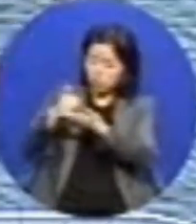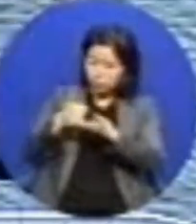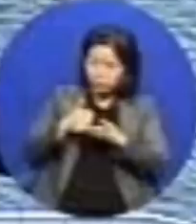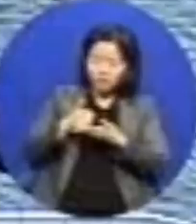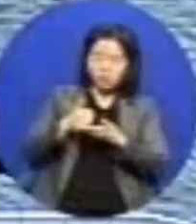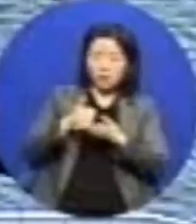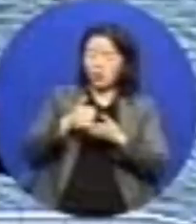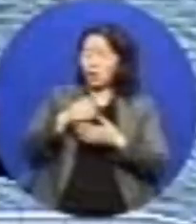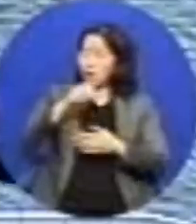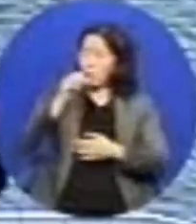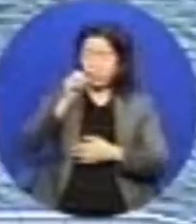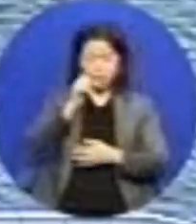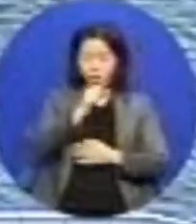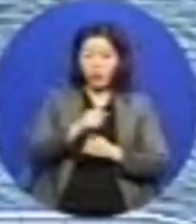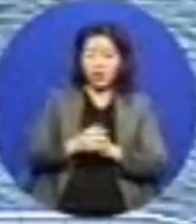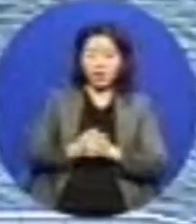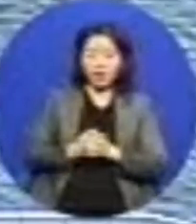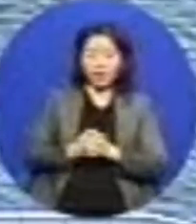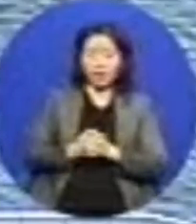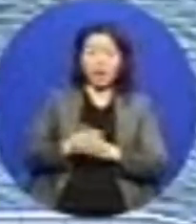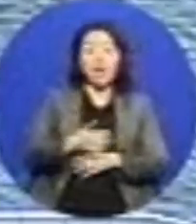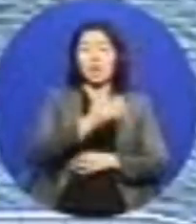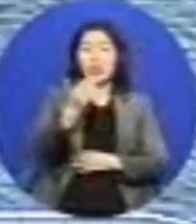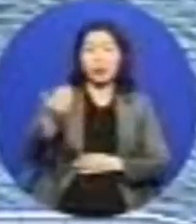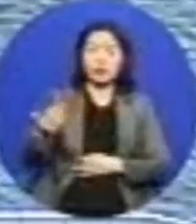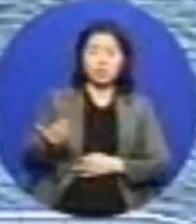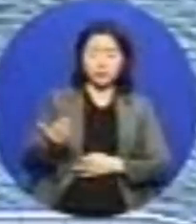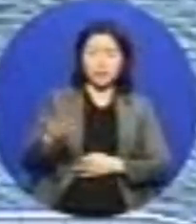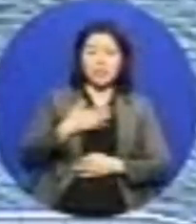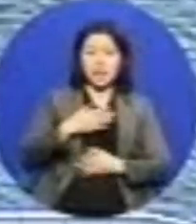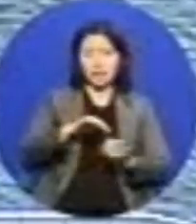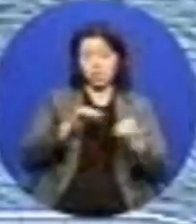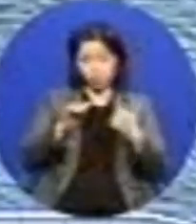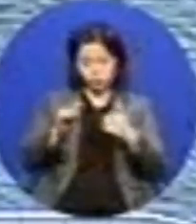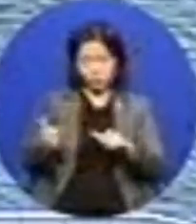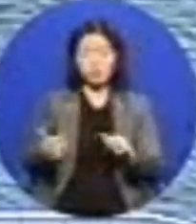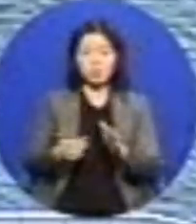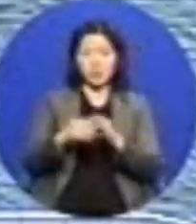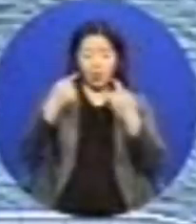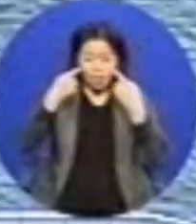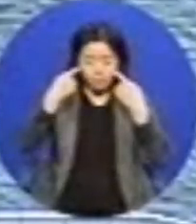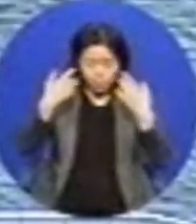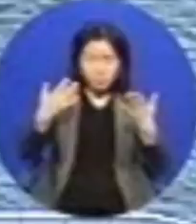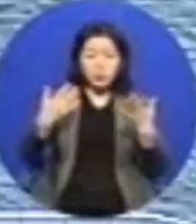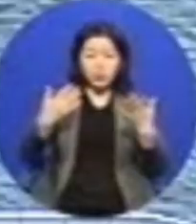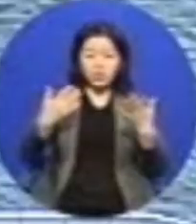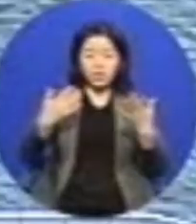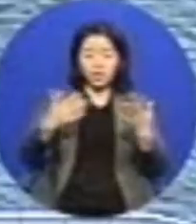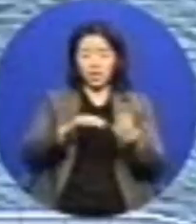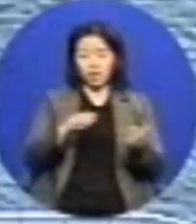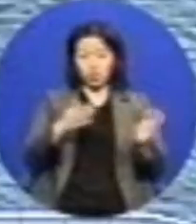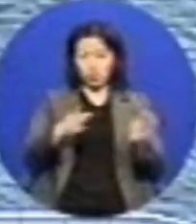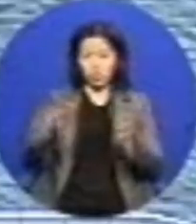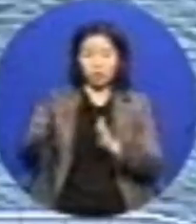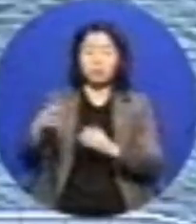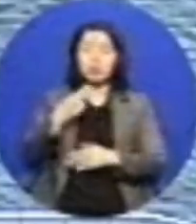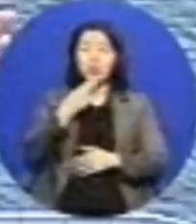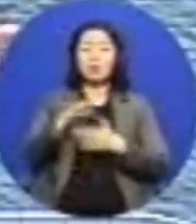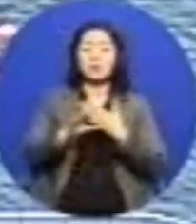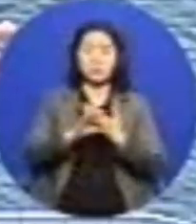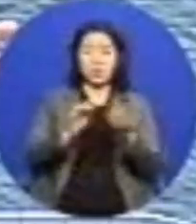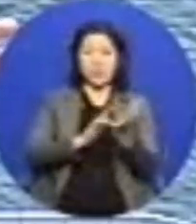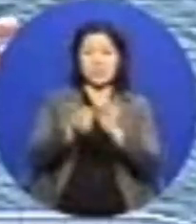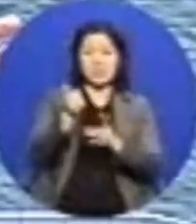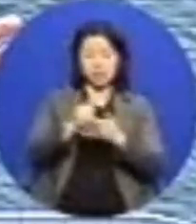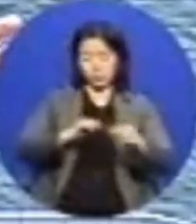거죠 여러분이 나는 죽었습니다 훔 명 아기 준비가 안되면 이슈 님이 역사를